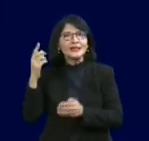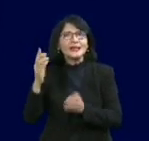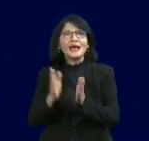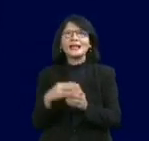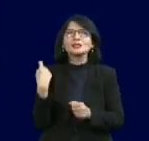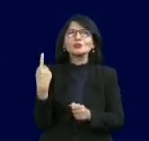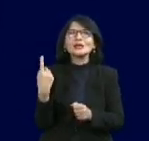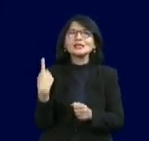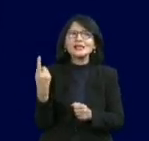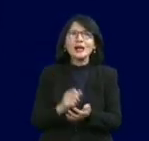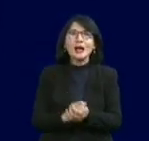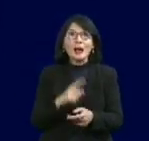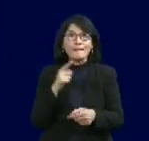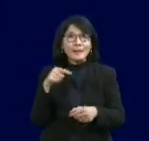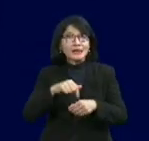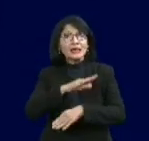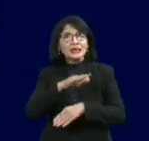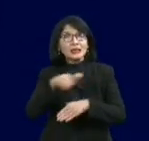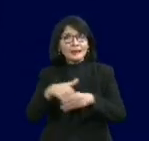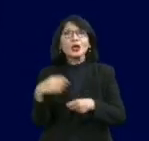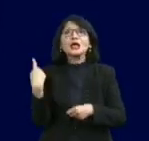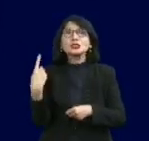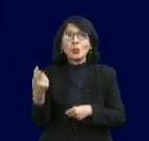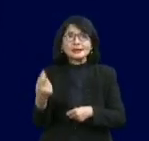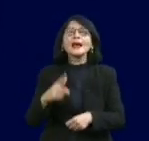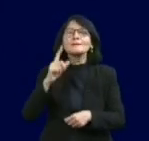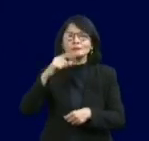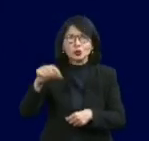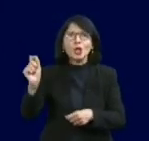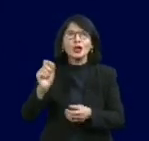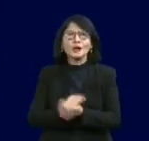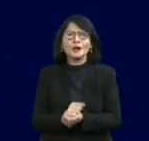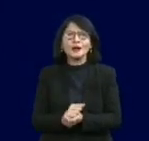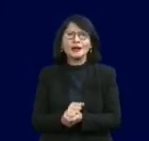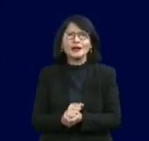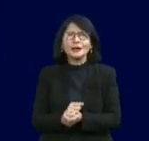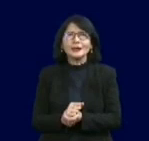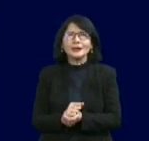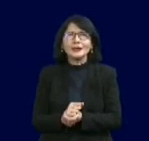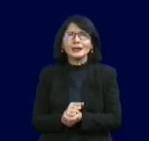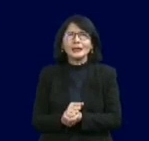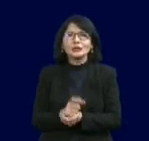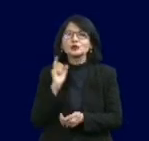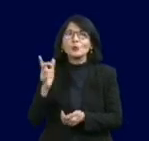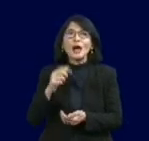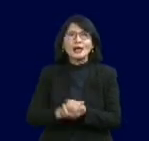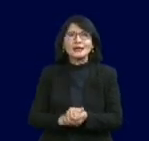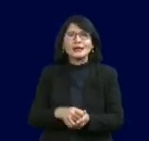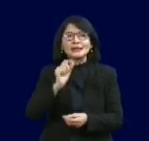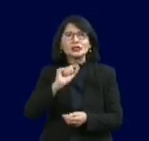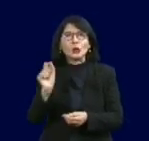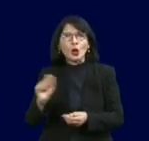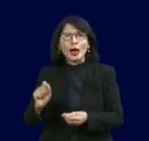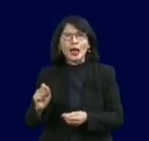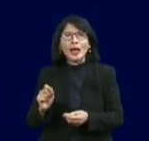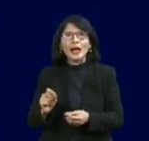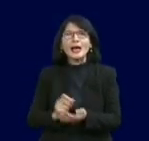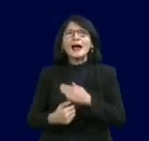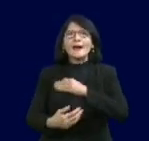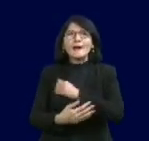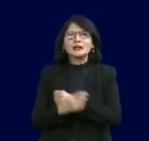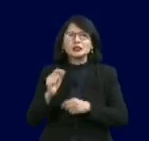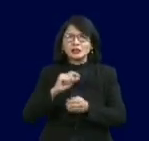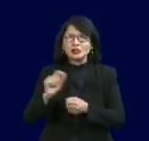menanyakan kami juga apakah ini termasuk swasta, jawabannya adalah iya. Karena guru-guru kita ada di sekolah-sekolah swasta dan mereka